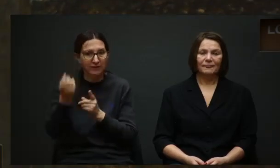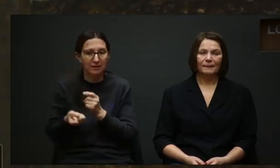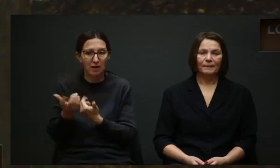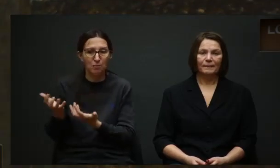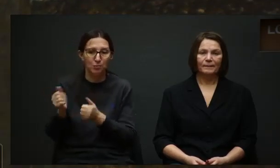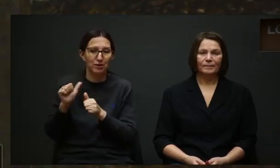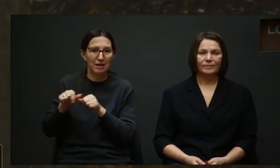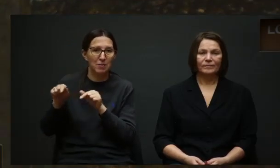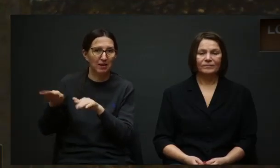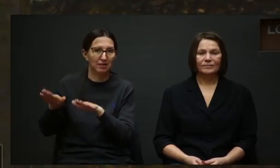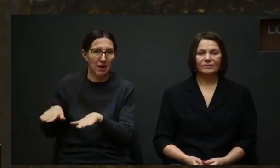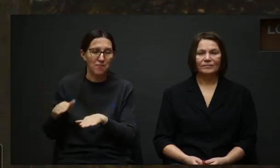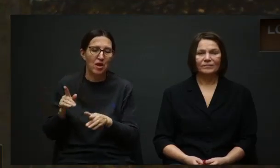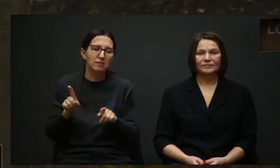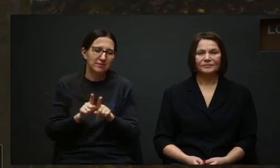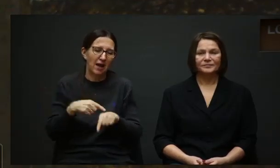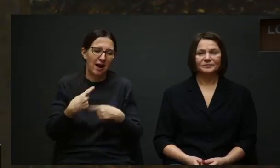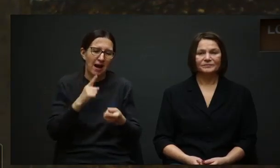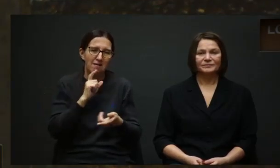там. По некоторой легенде,